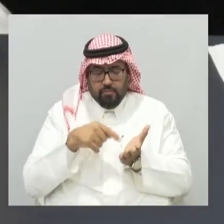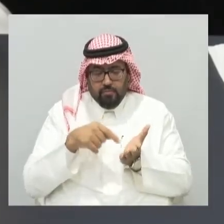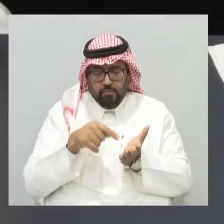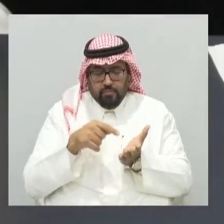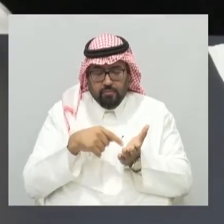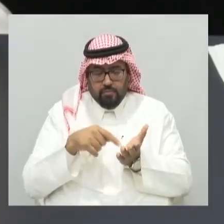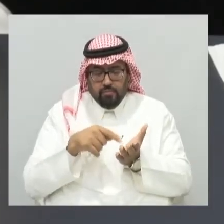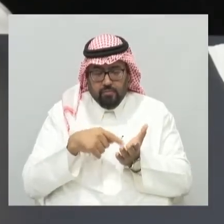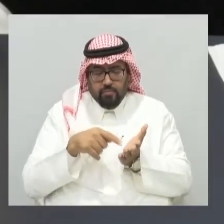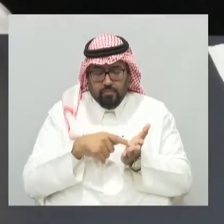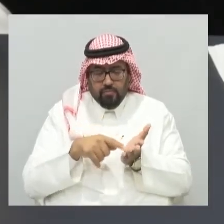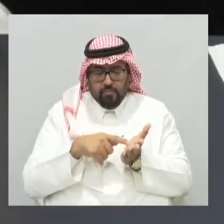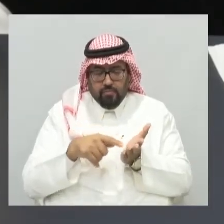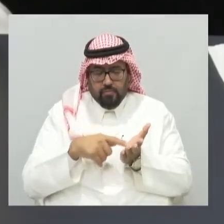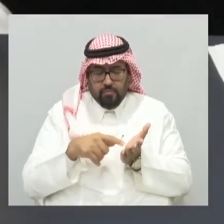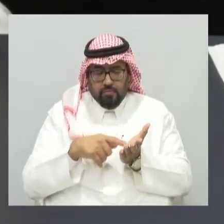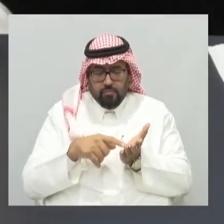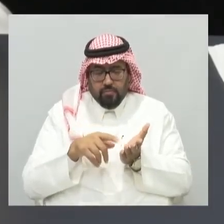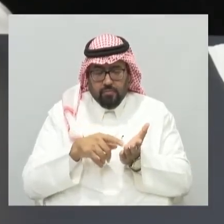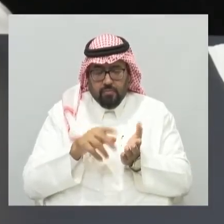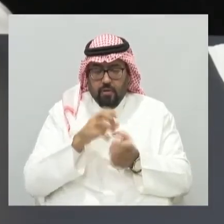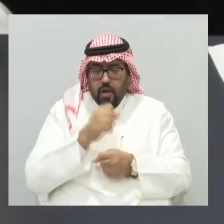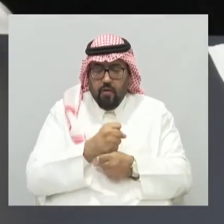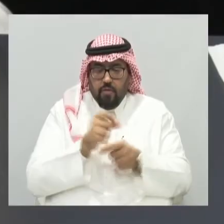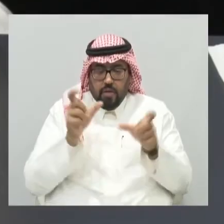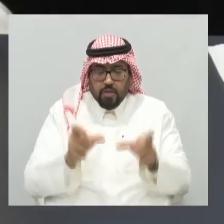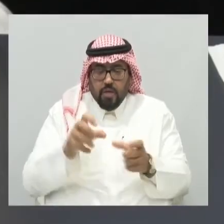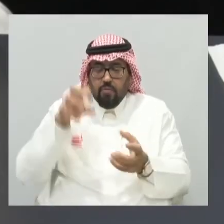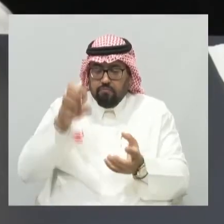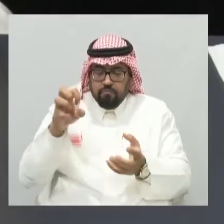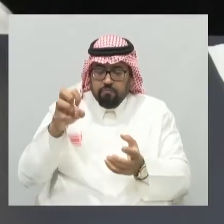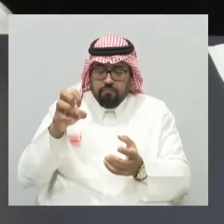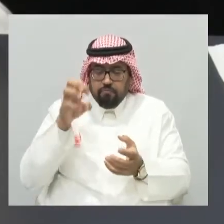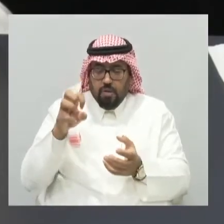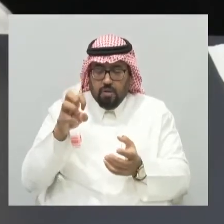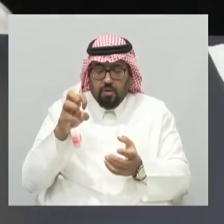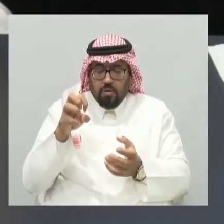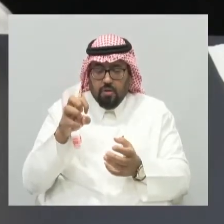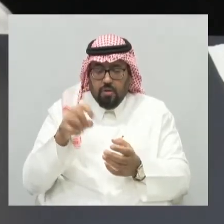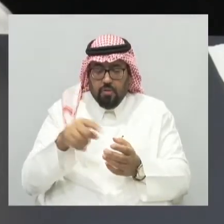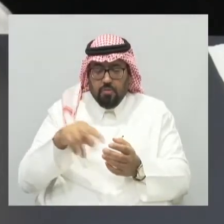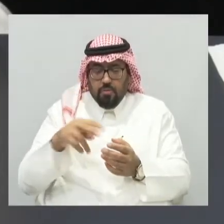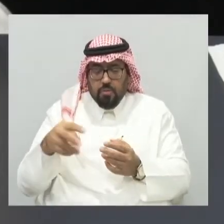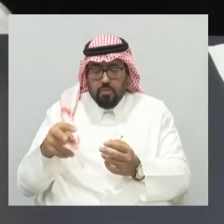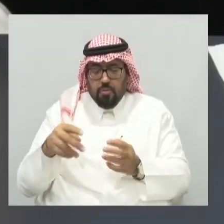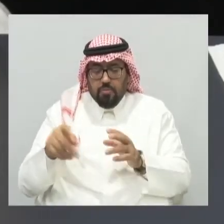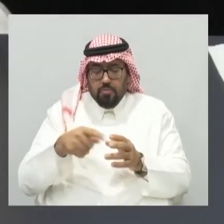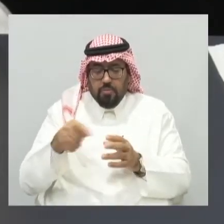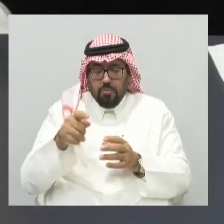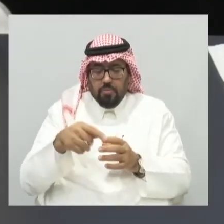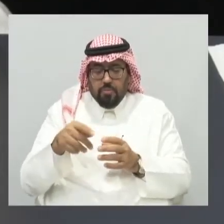احرك الماء هل الماء حافظ على شكله مثل المواد الصلبه ولا تغير